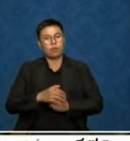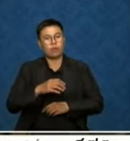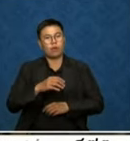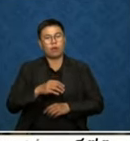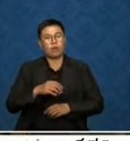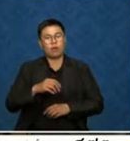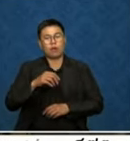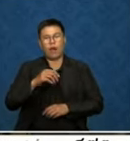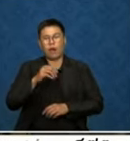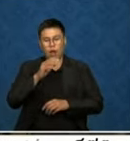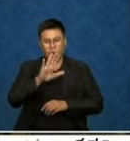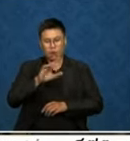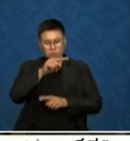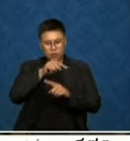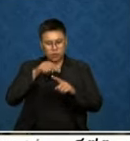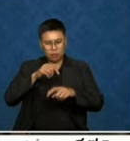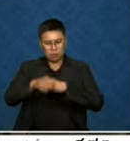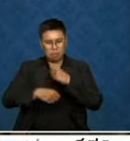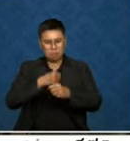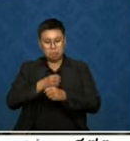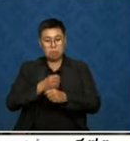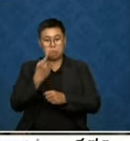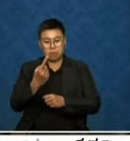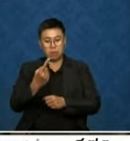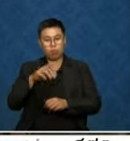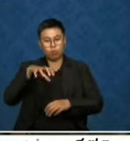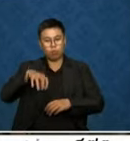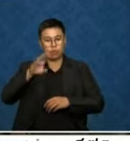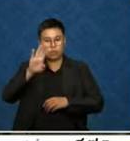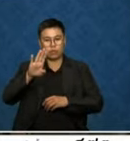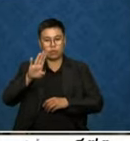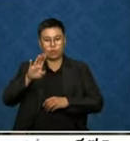นไปไม่ได้อยู่แล้วนะครับไม่ว่าจะเป็นบ